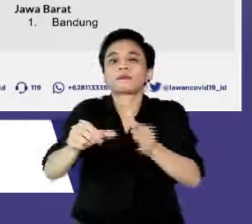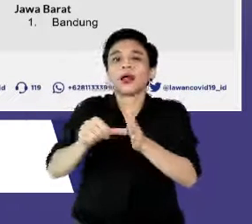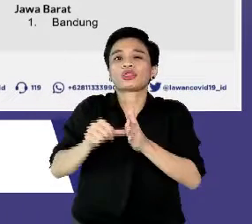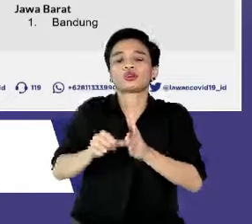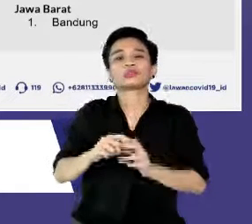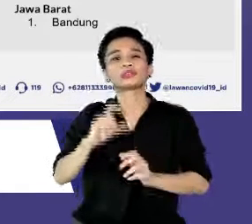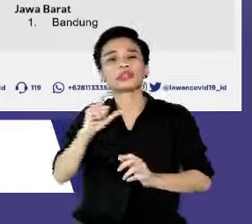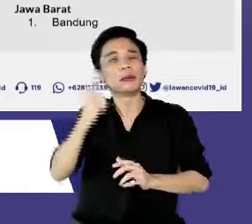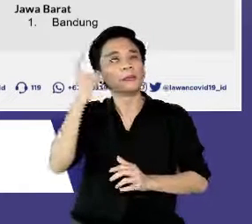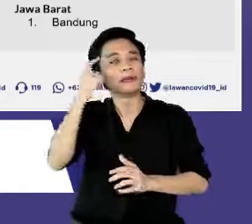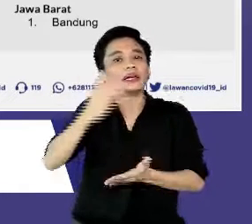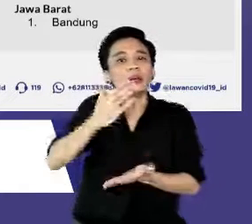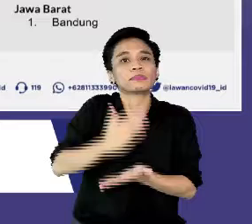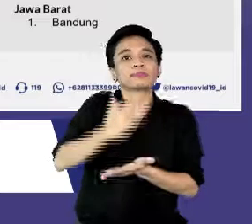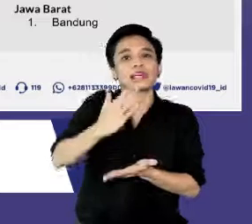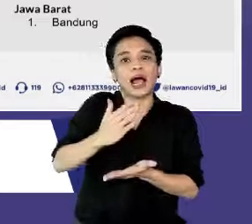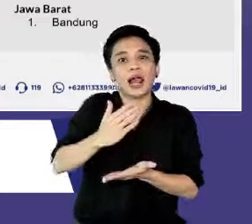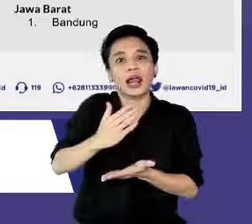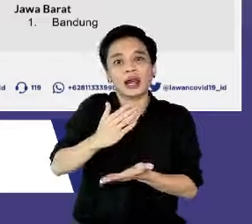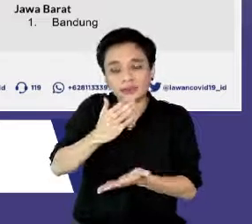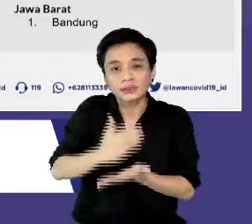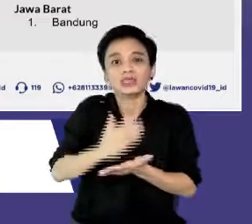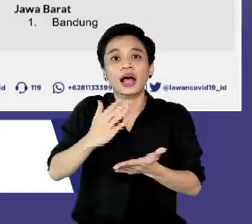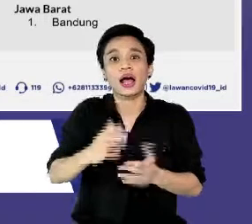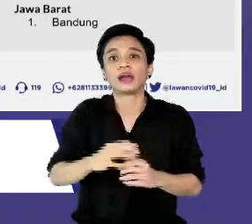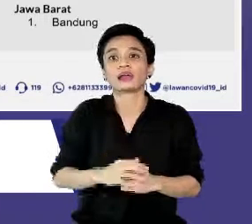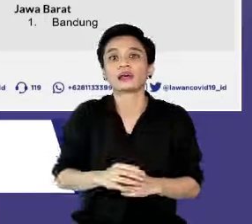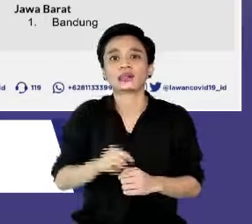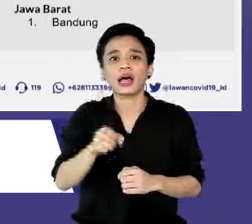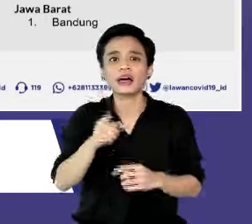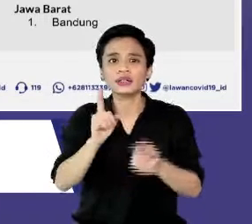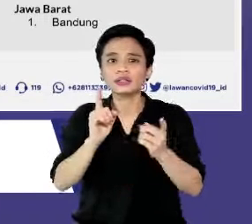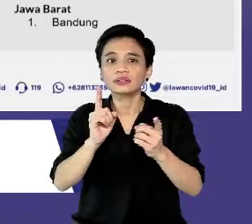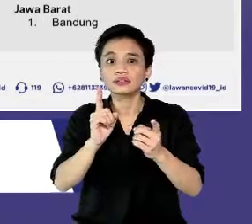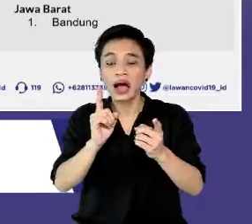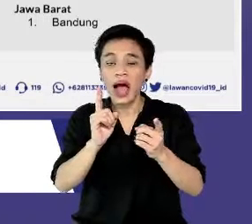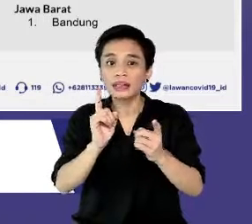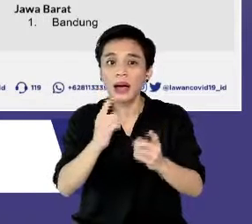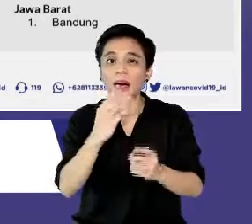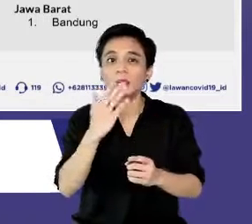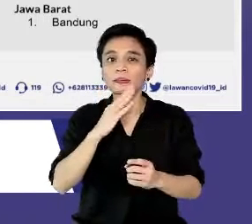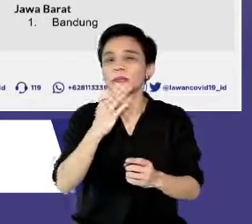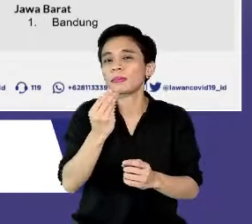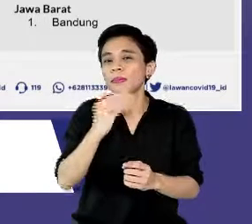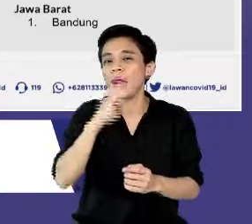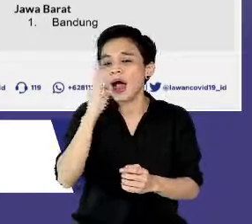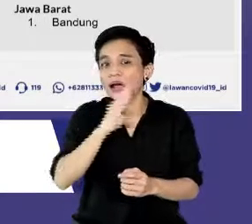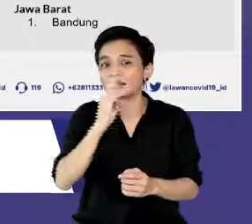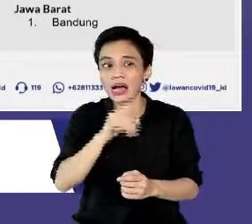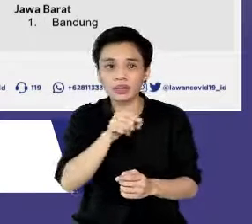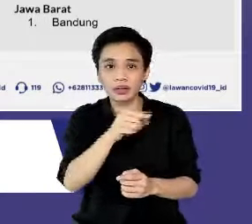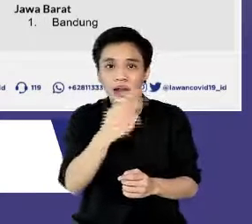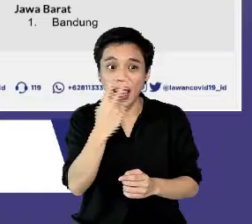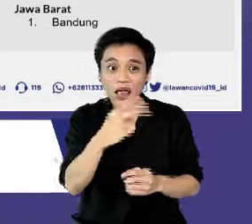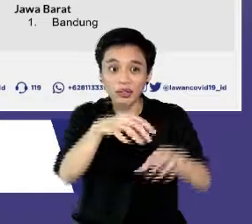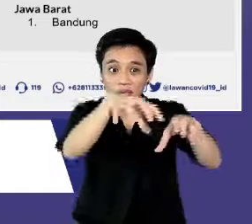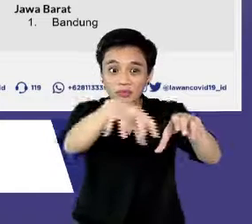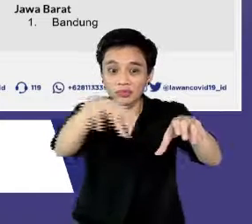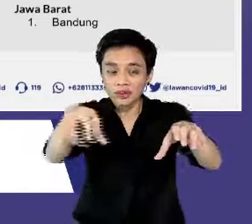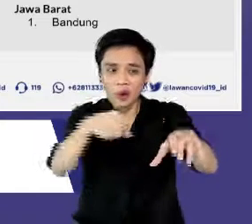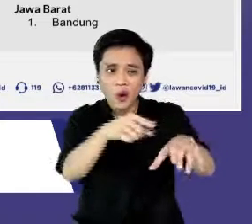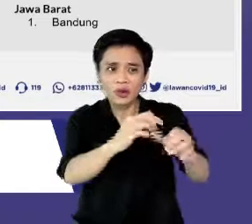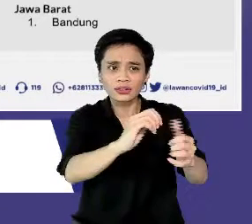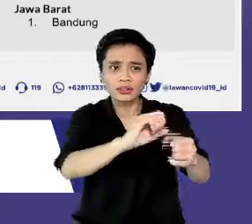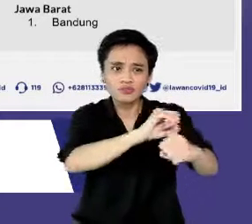rincinya aspek-aspek indikator zonasi yang mengalami perubahan diantaranya ambang insiden kumulatif kasus